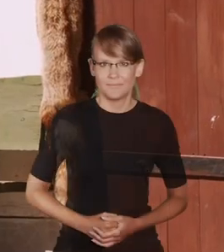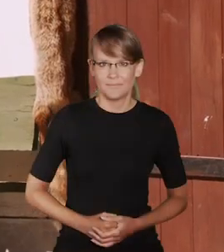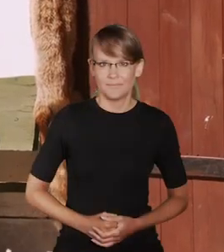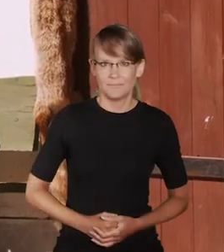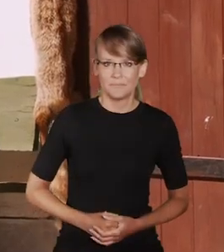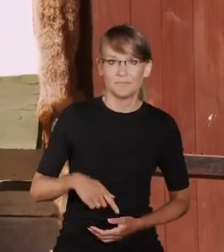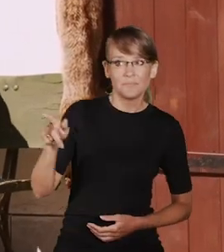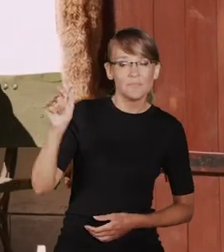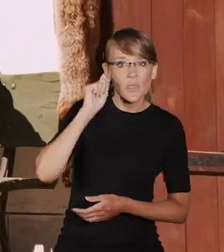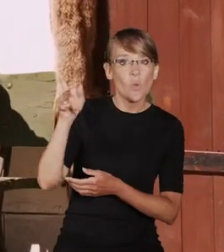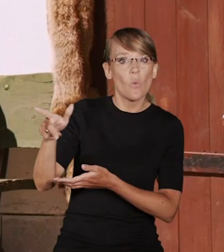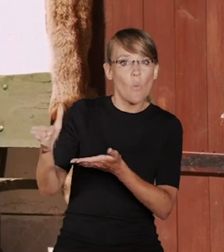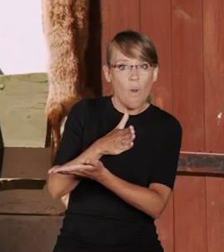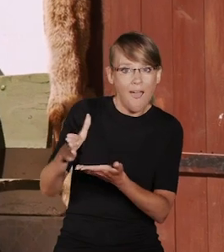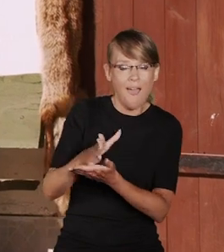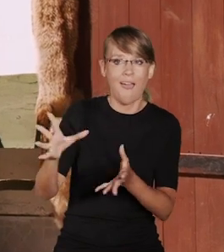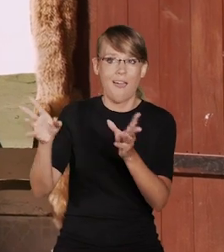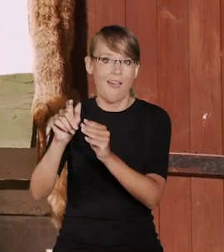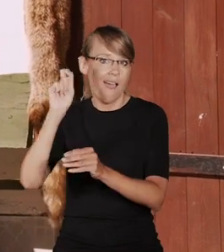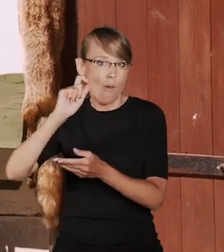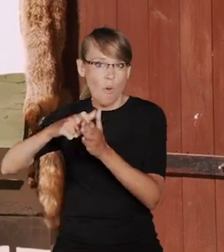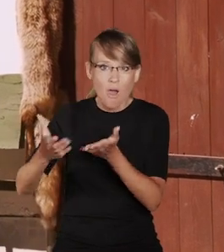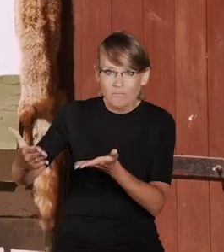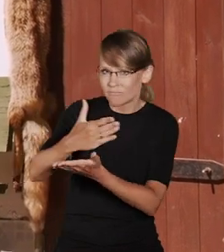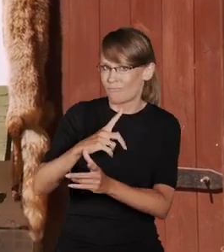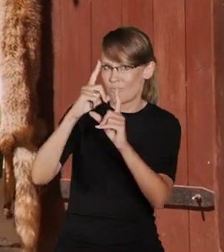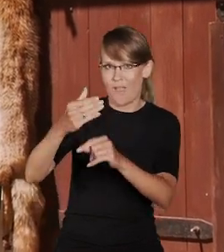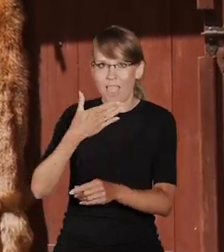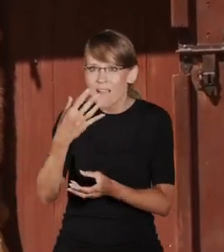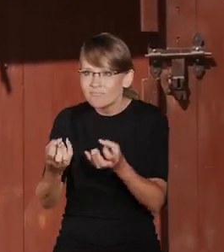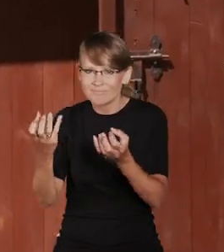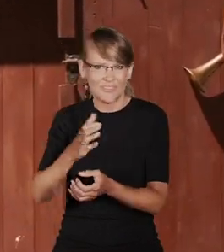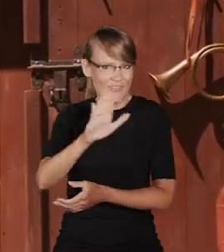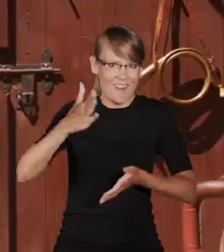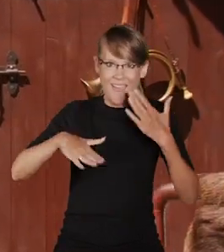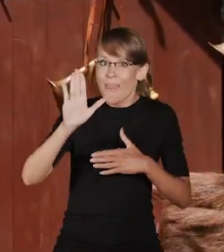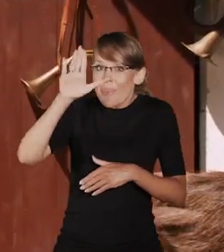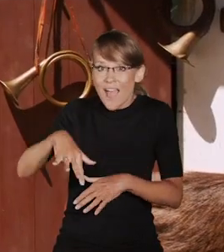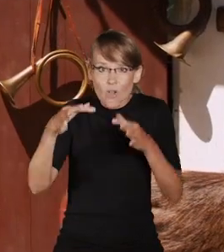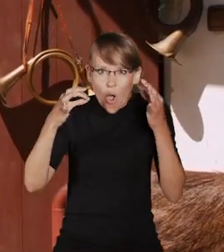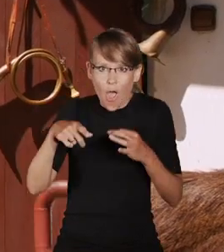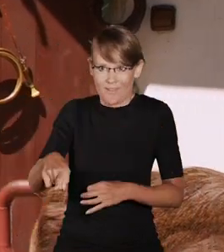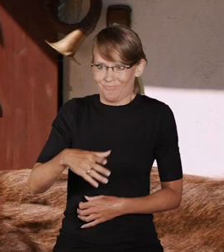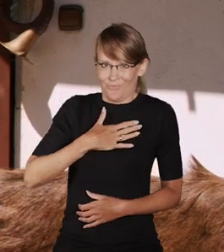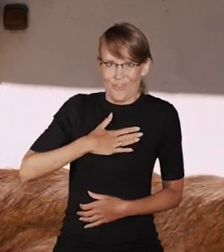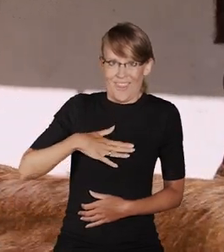Kto to widział, pani dziedziczko, no, żeby tak sobie życie marnować?